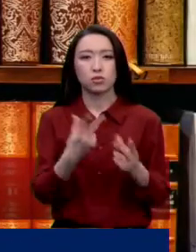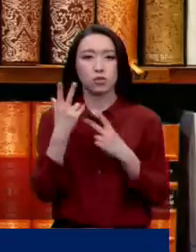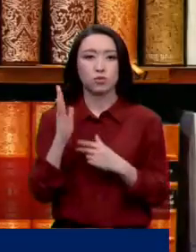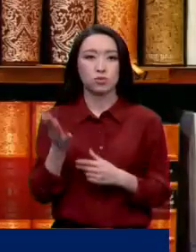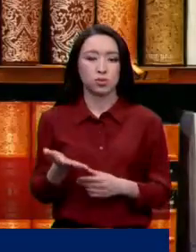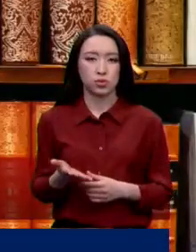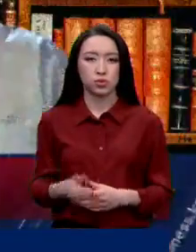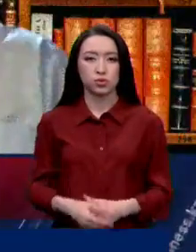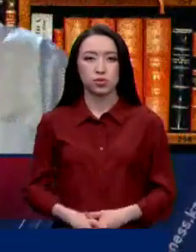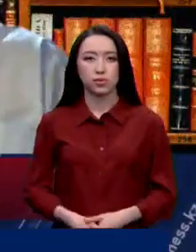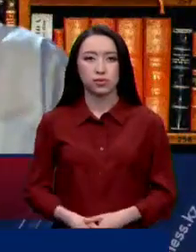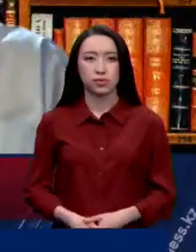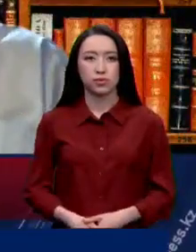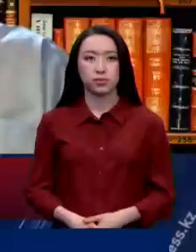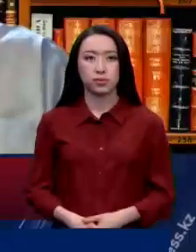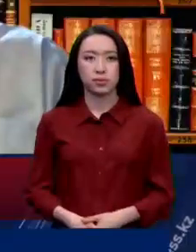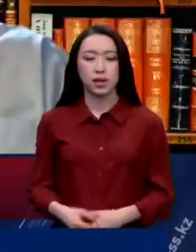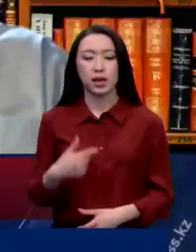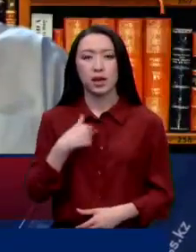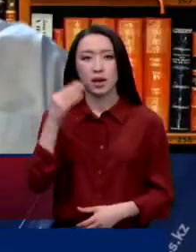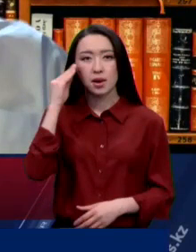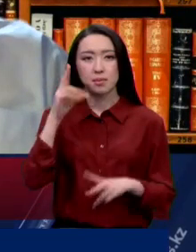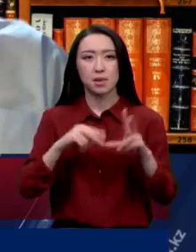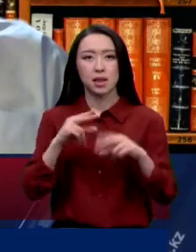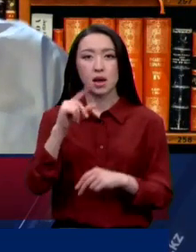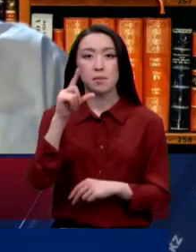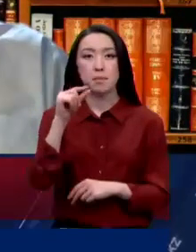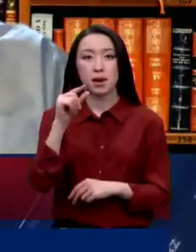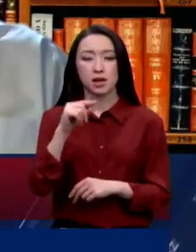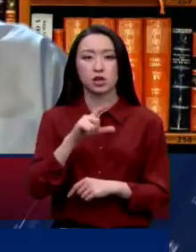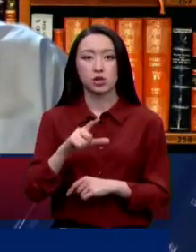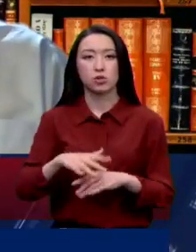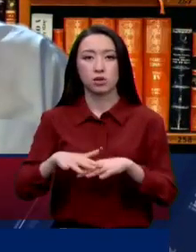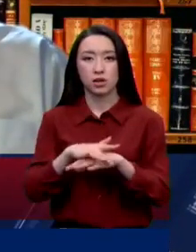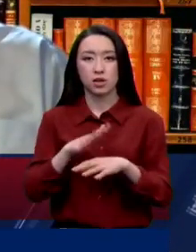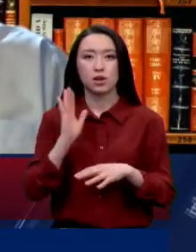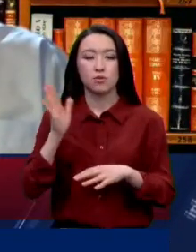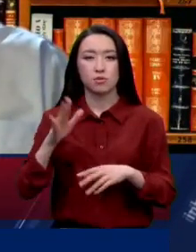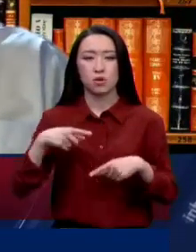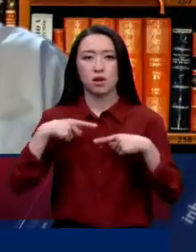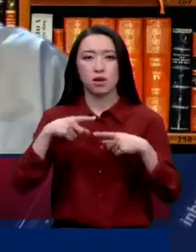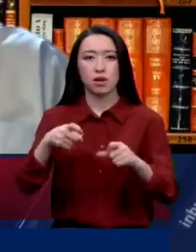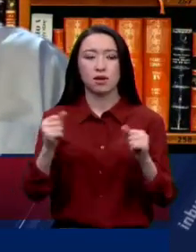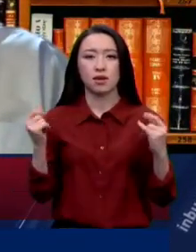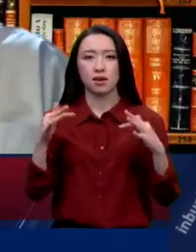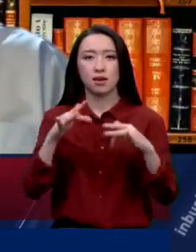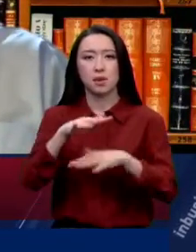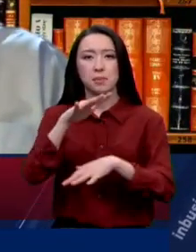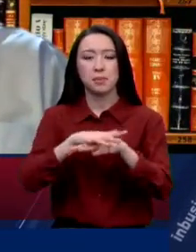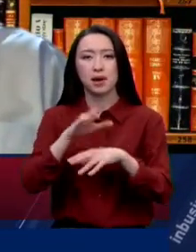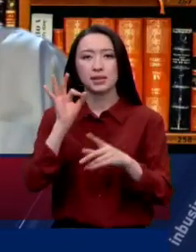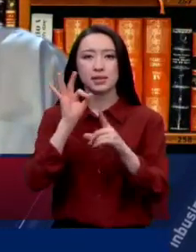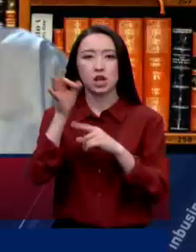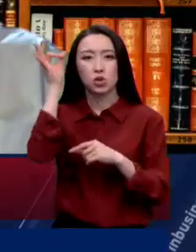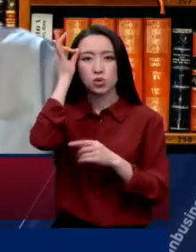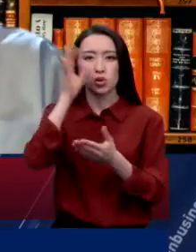не было. Эдуард, ну я все-таки полагаю, что в понедельник определенная часть населения начнет штурмовать банки с целью узнать условия, как-то